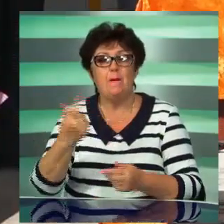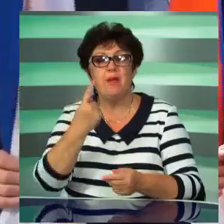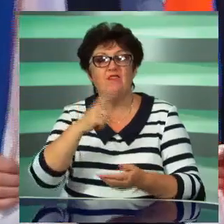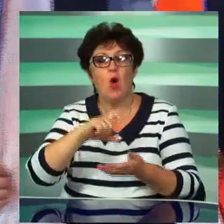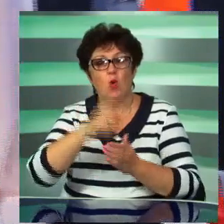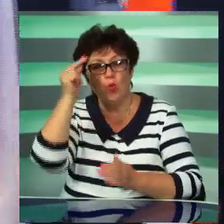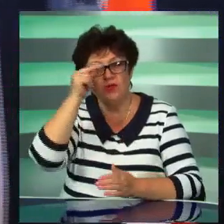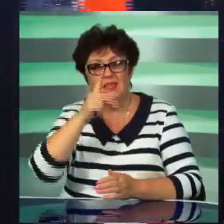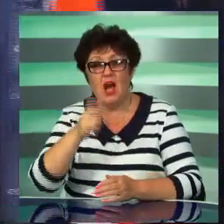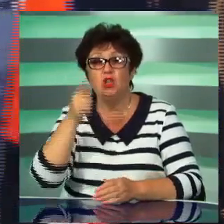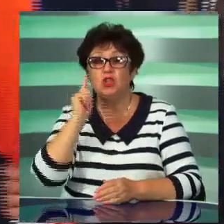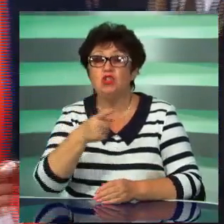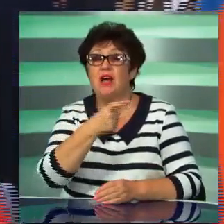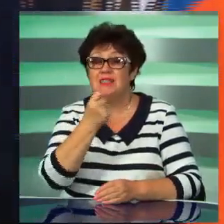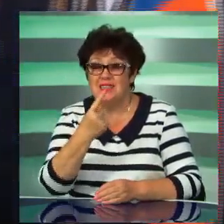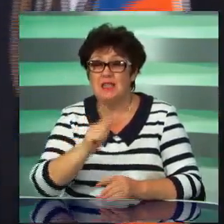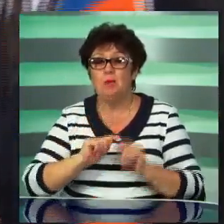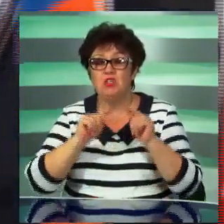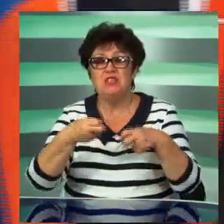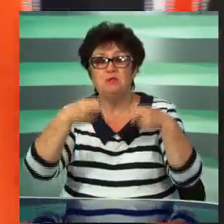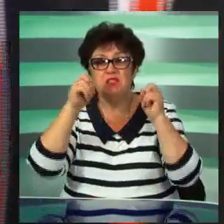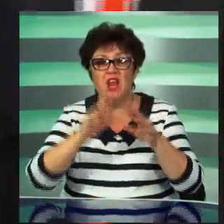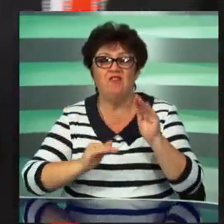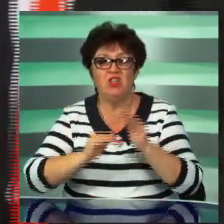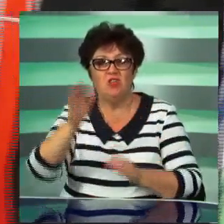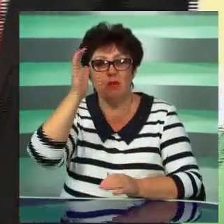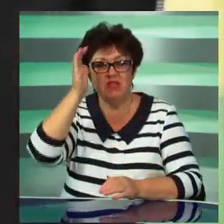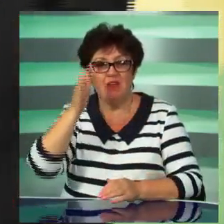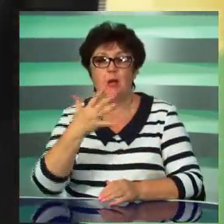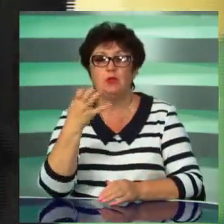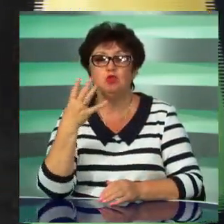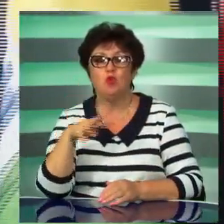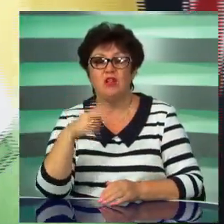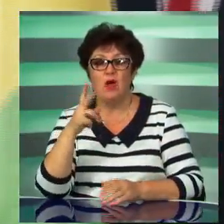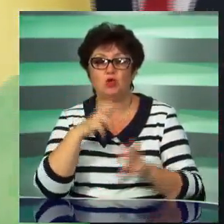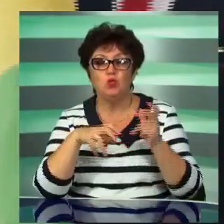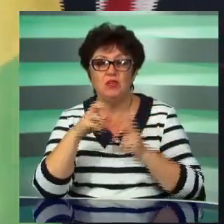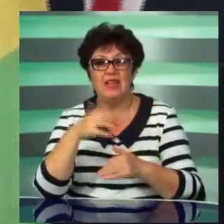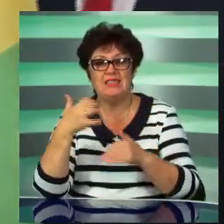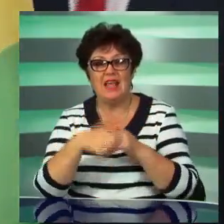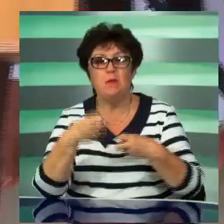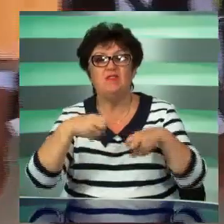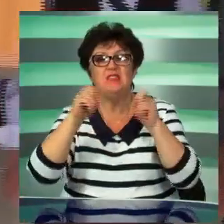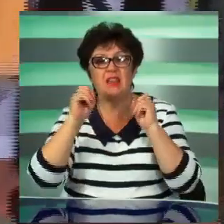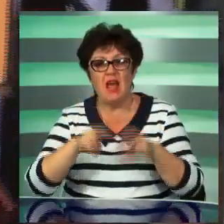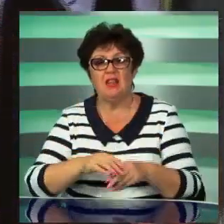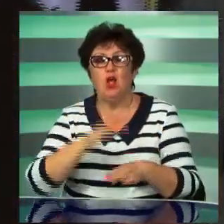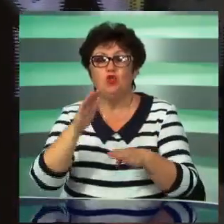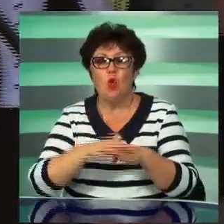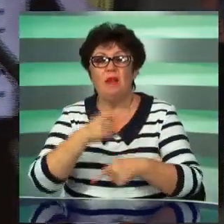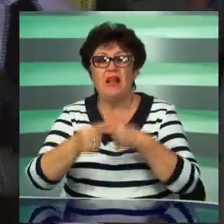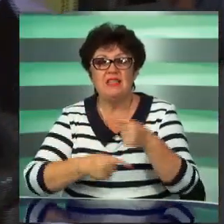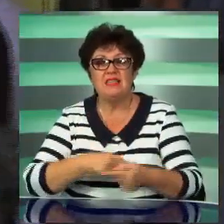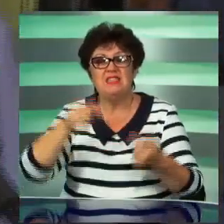первокурсника. 1011 из них пошли на специальности высшего образования, 542 студента на среднее профессиональное. Добрая